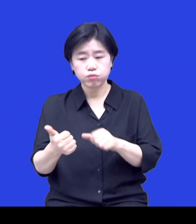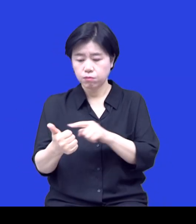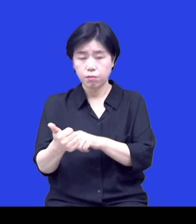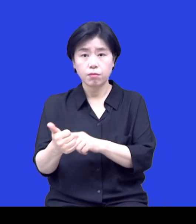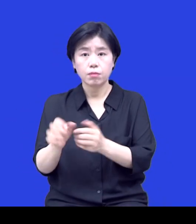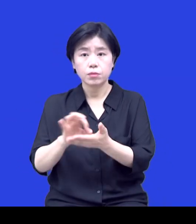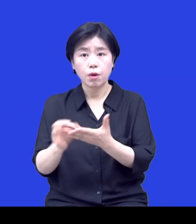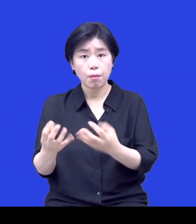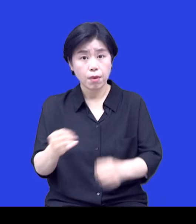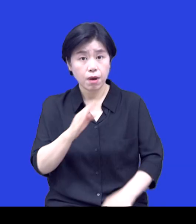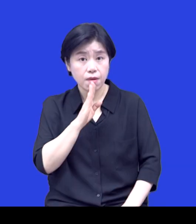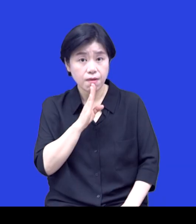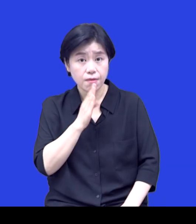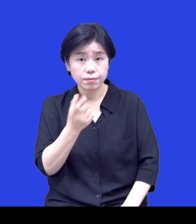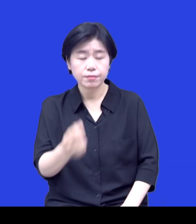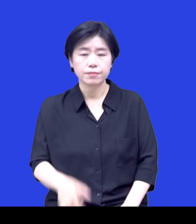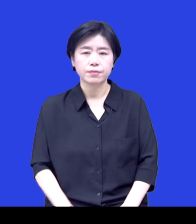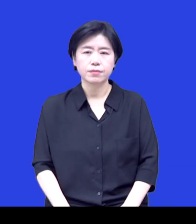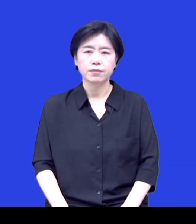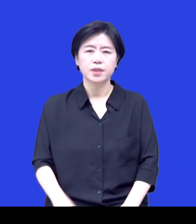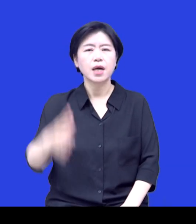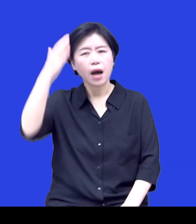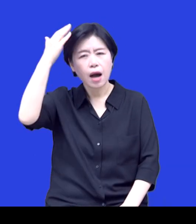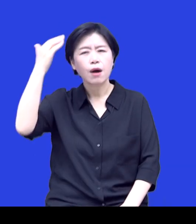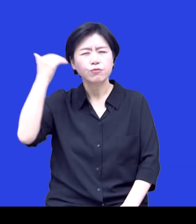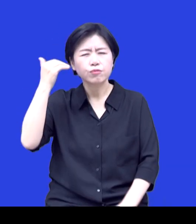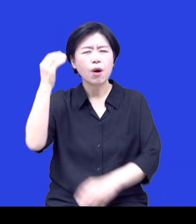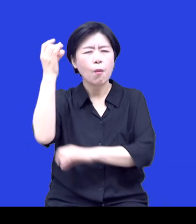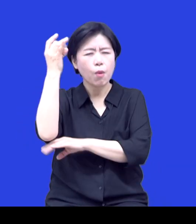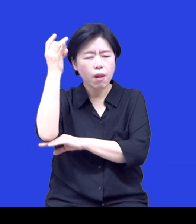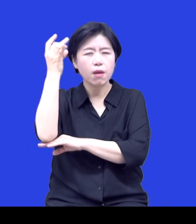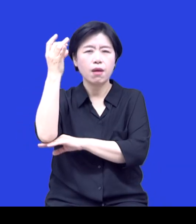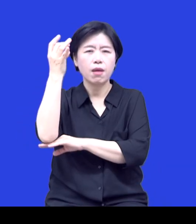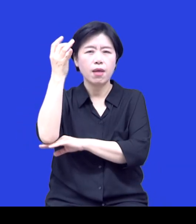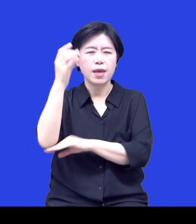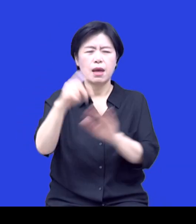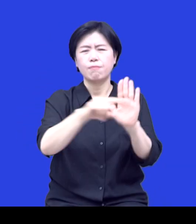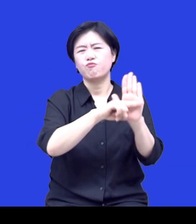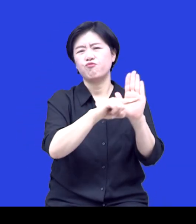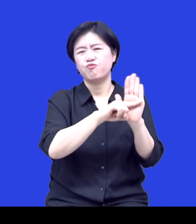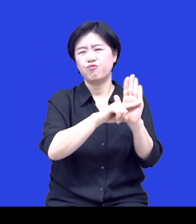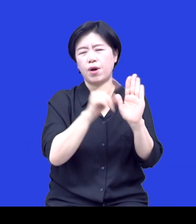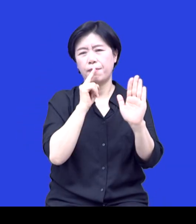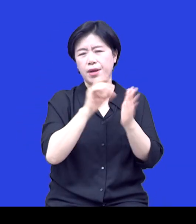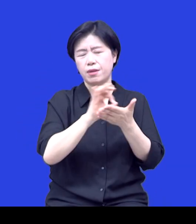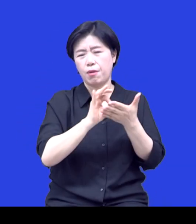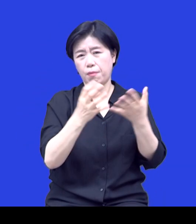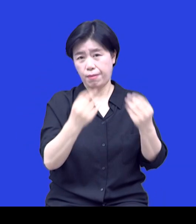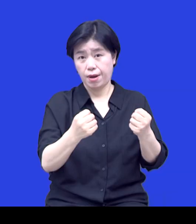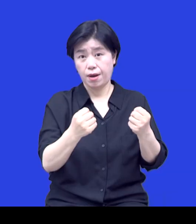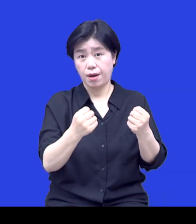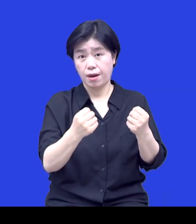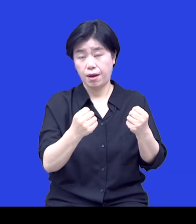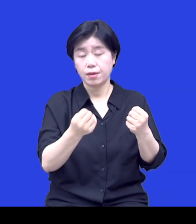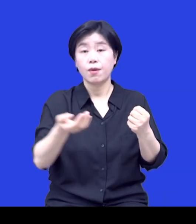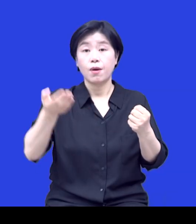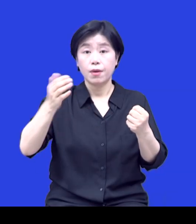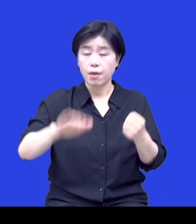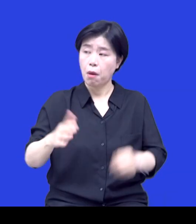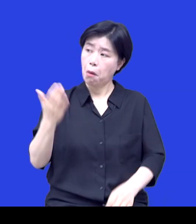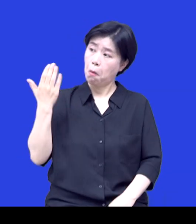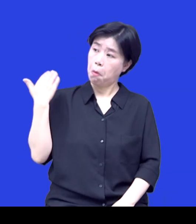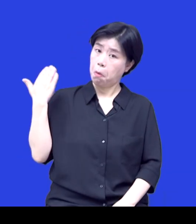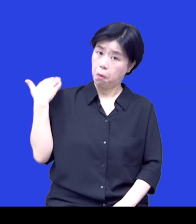말에. 희한하네. 그죠? 그런 우리 민족의 언어에 네. 긍정적인 언어가 들어온 게 복음이 100몇십 년 전에 우리나라에